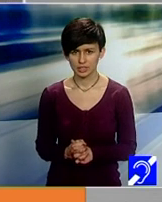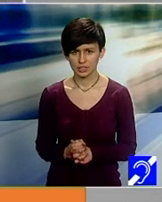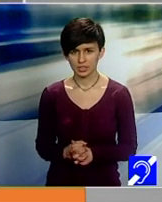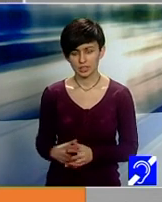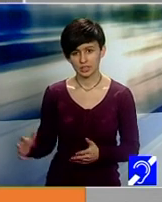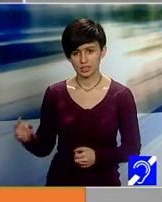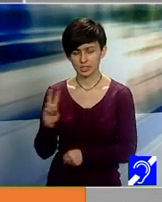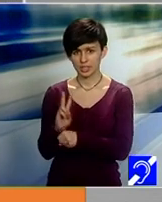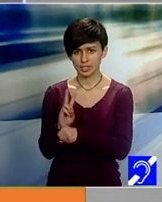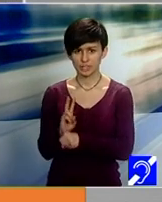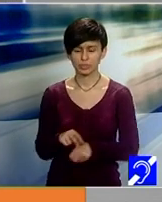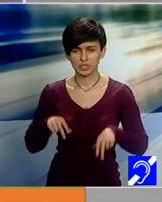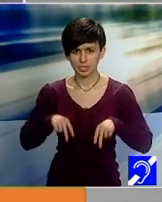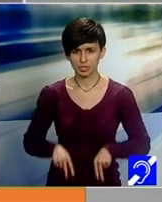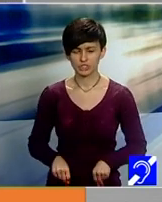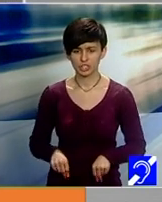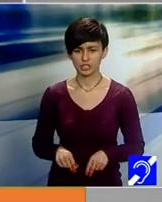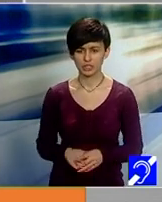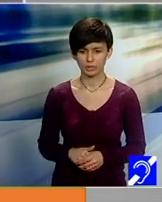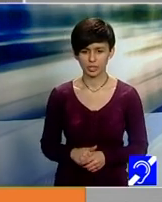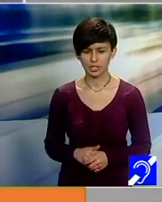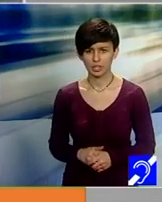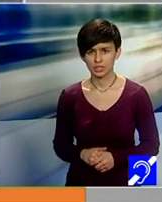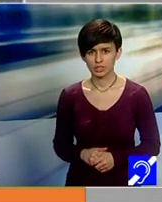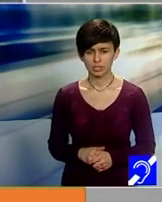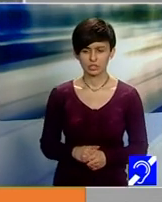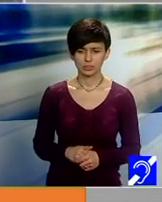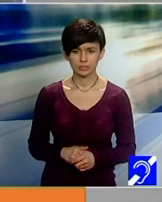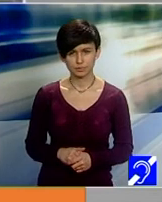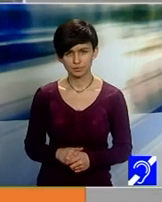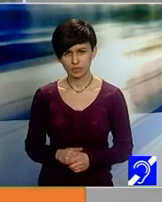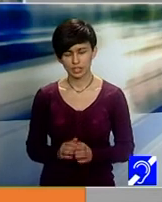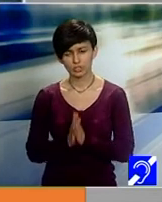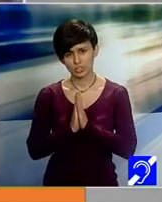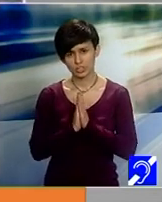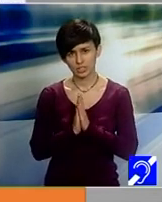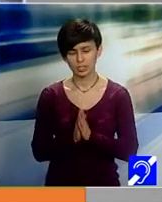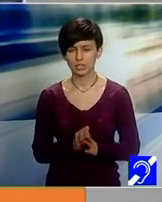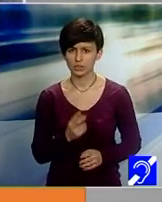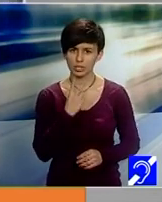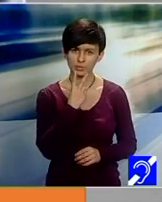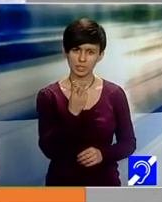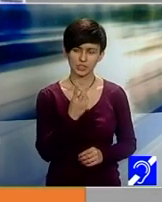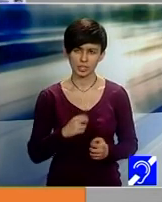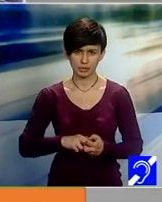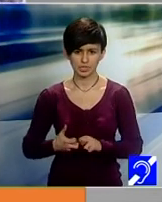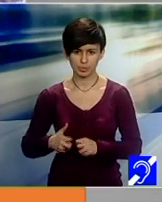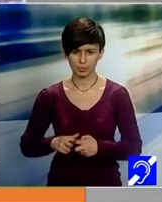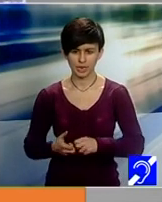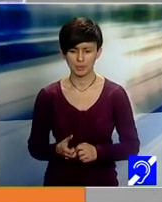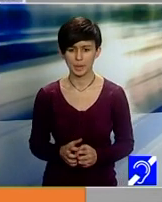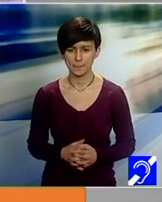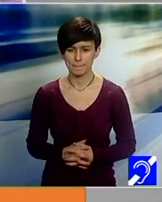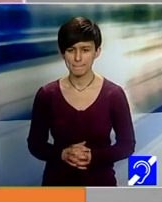atragem atenția și domnului președinte și să-l rugăm să se uite pe această problemă și să găsească o soluție cât mai